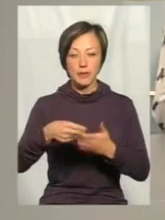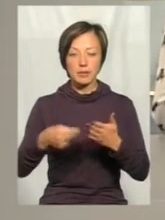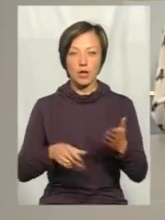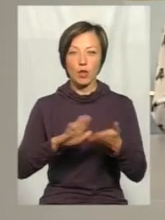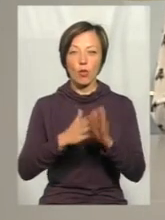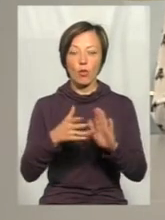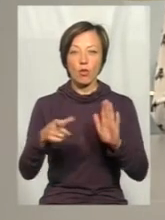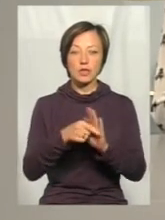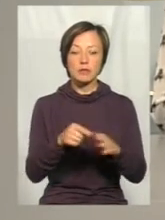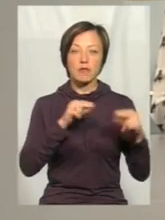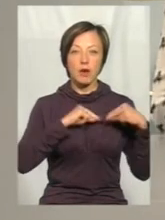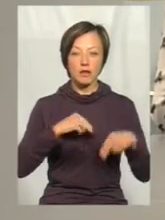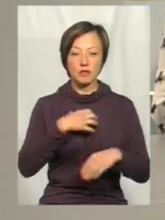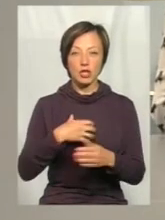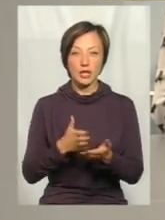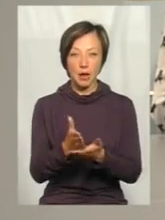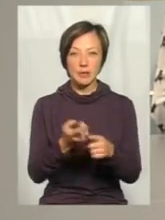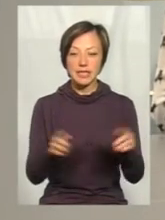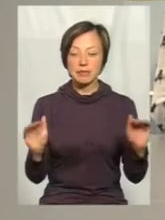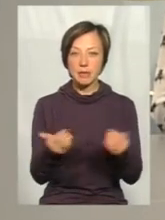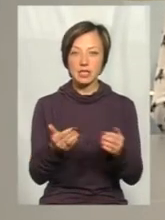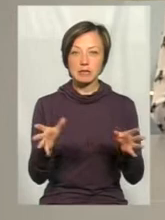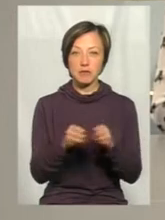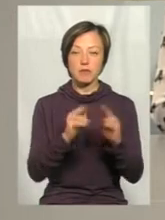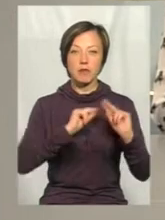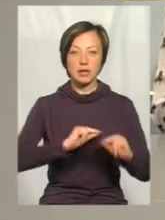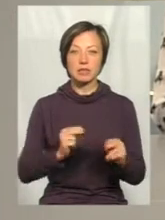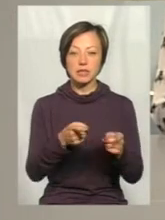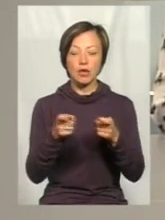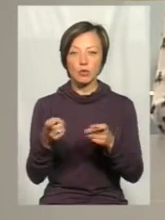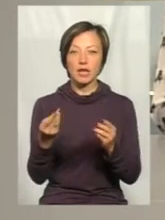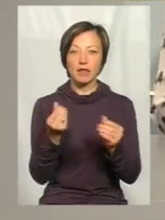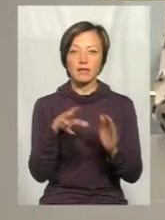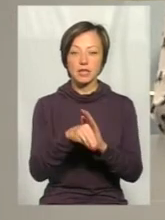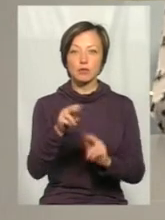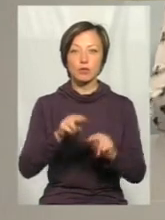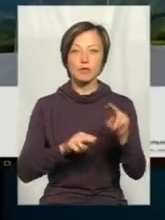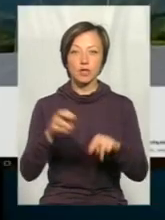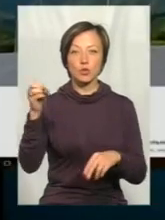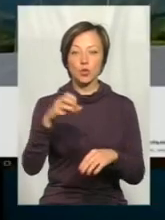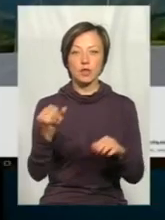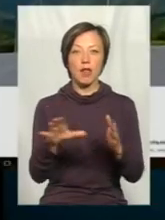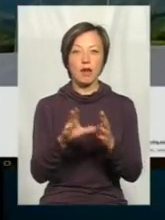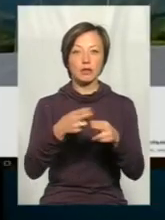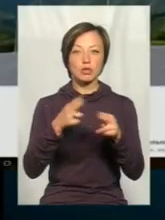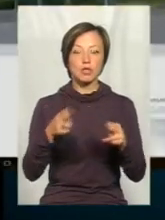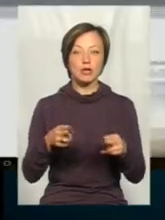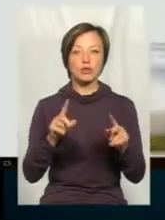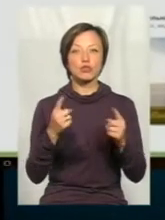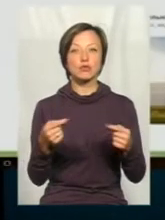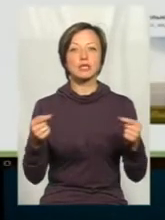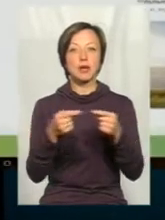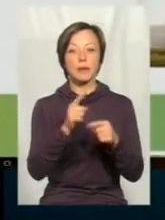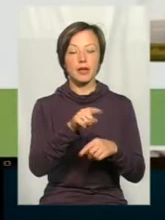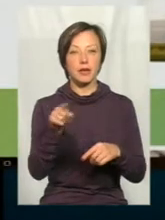серед ключових напрямків в межах цієї співпраці називаєте залучення інвестицій в будівництво сонячних електростанцій. Чому саме